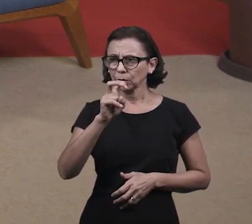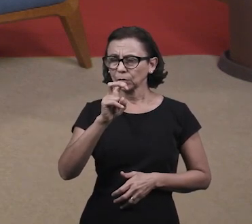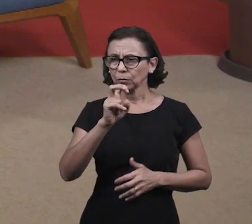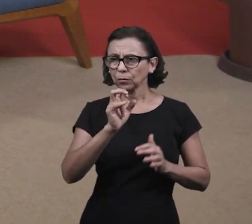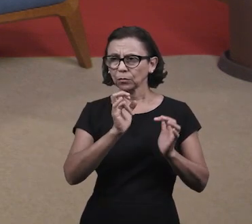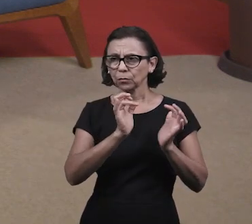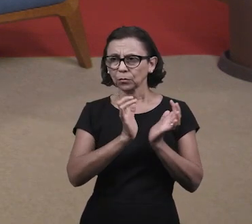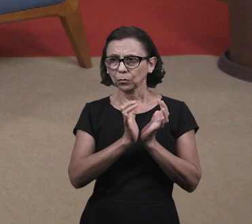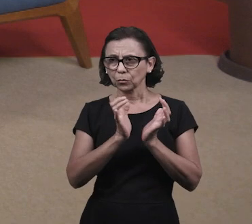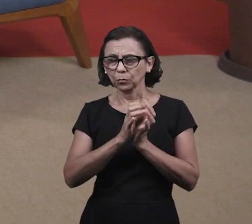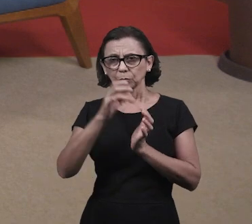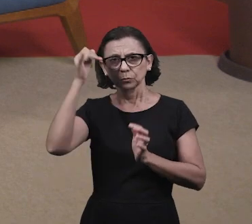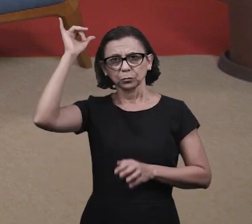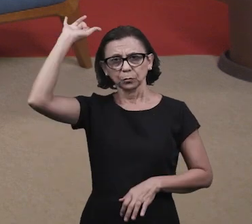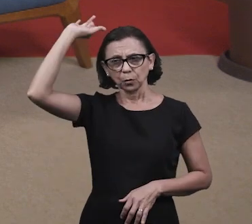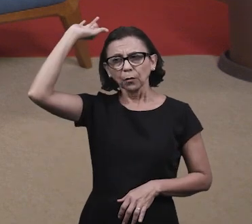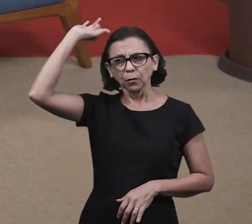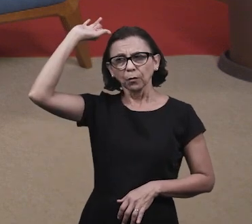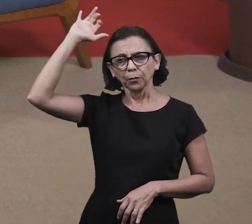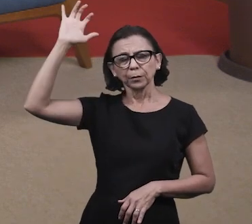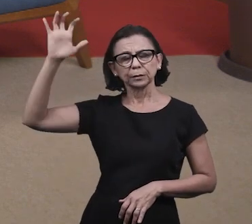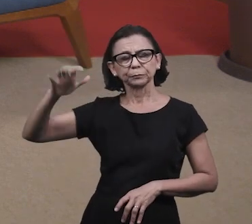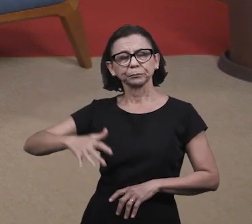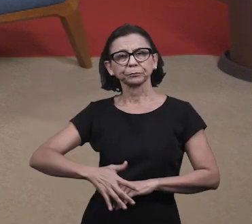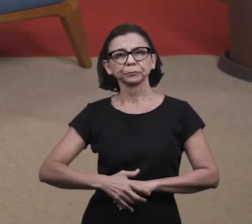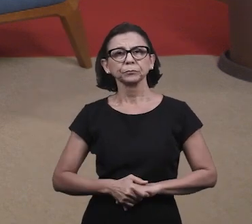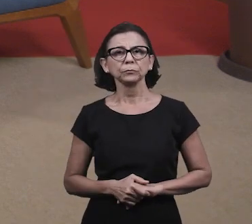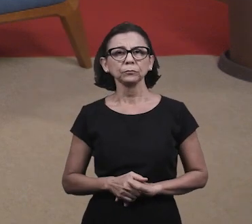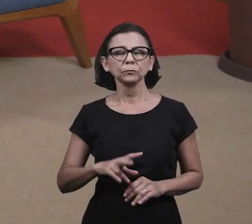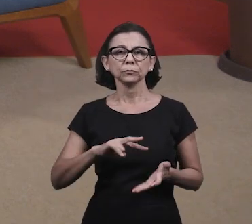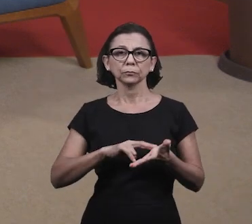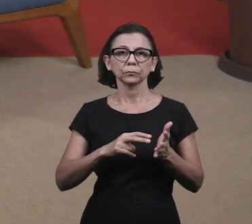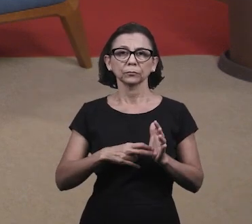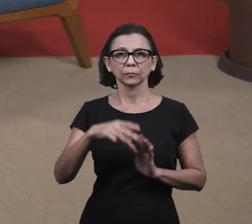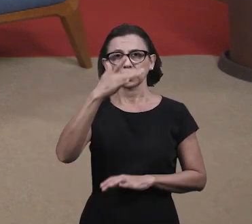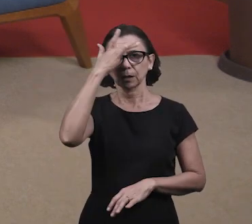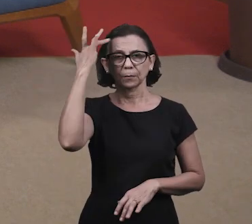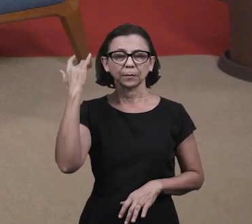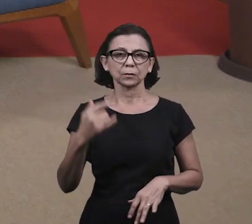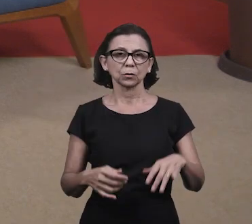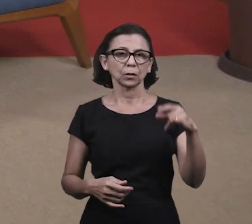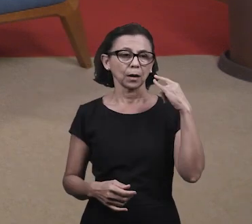l'homme emprisonné au bien matériel, au matériel.